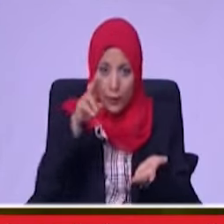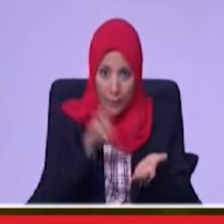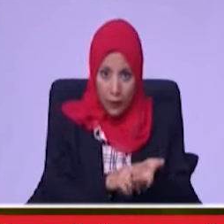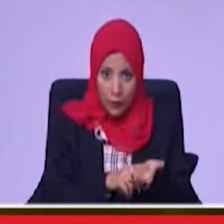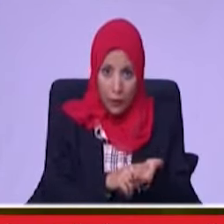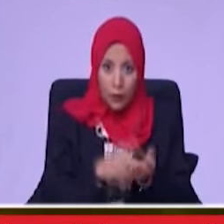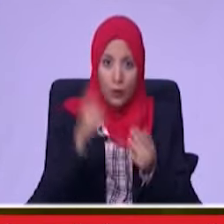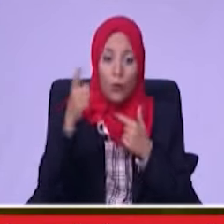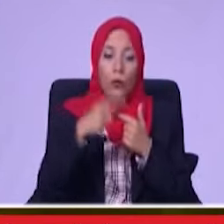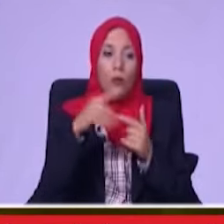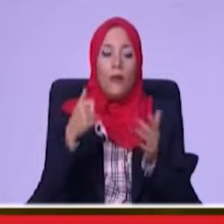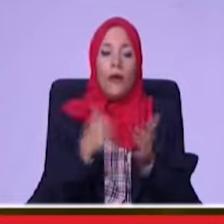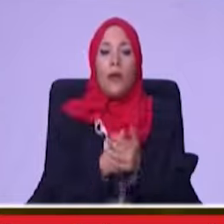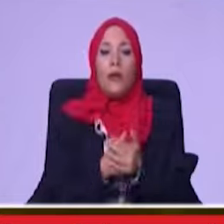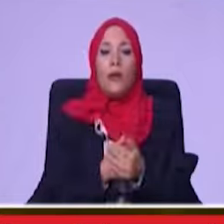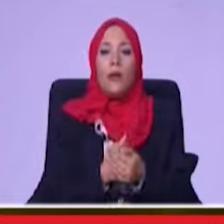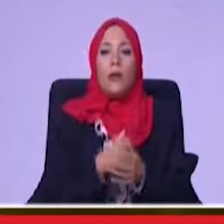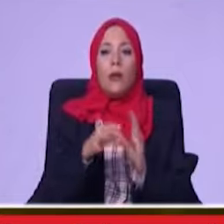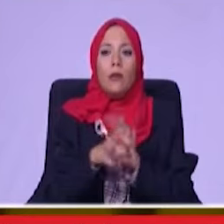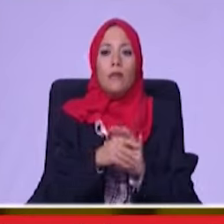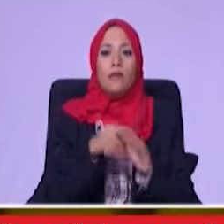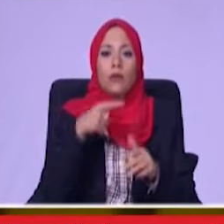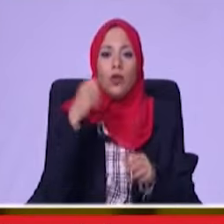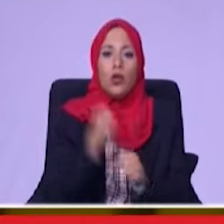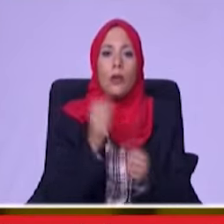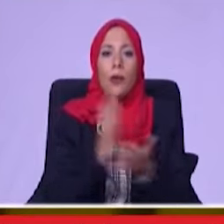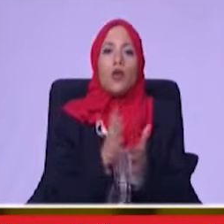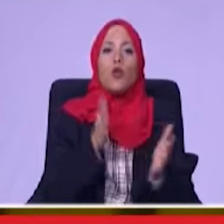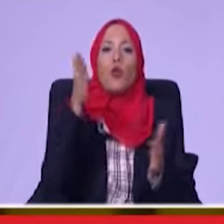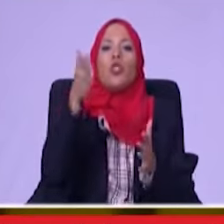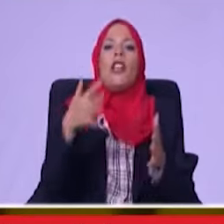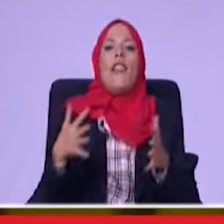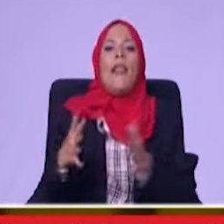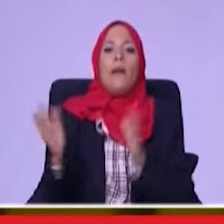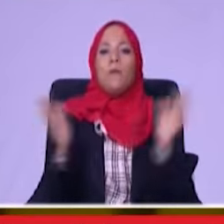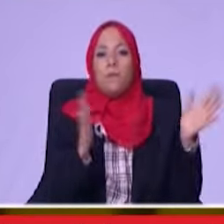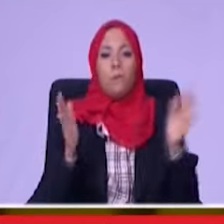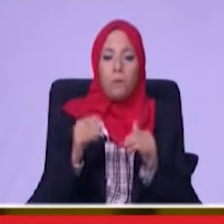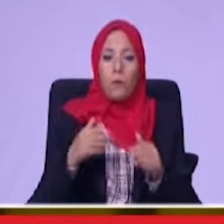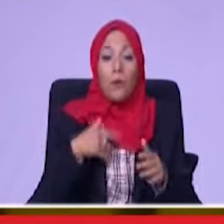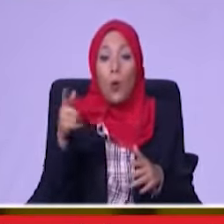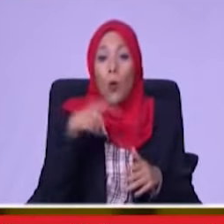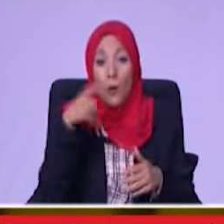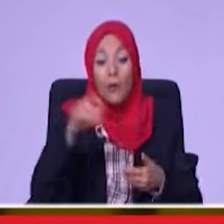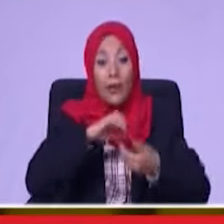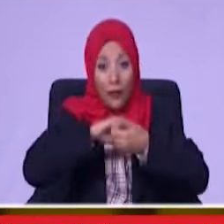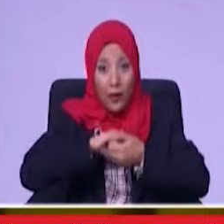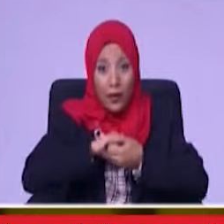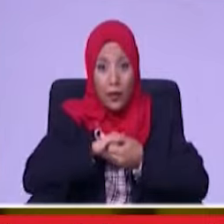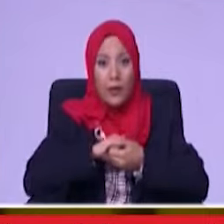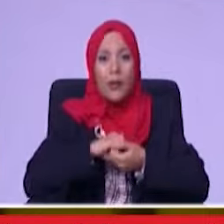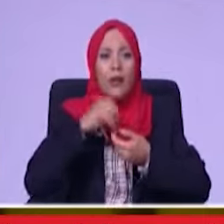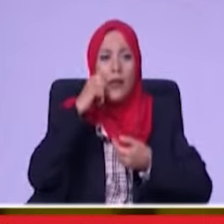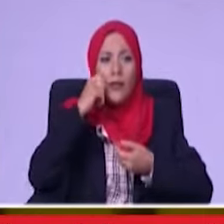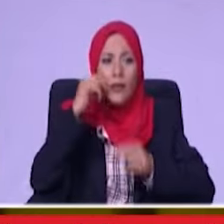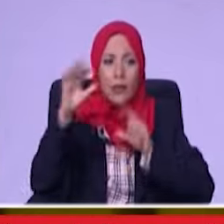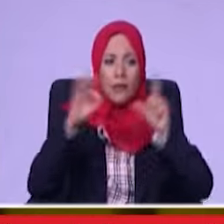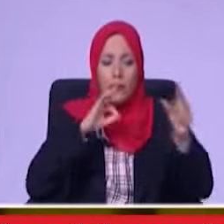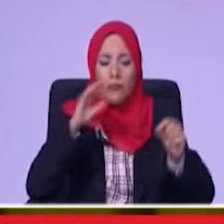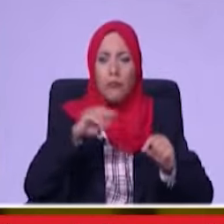القيامة، ثم ننشأ إنشاء جديد عشان ندخل الجنة إن شاء الله. واتفقنا على ان بيتشكلوا، في منهم فطير، في